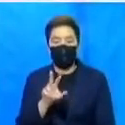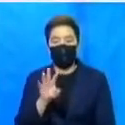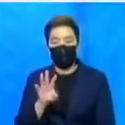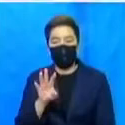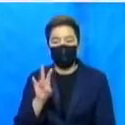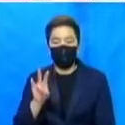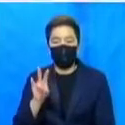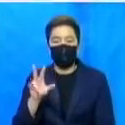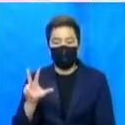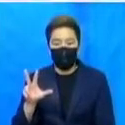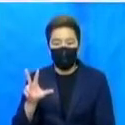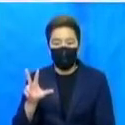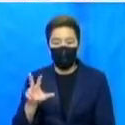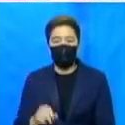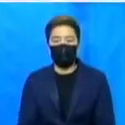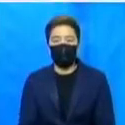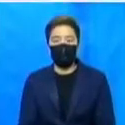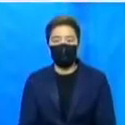5933473